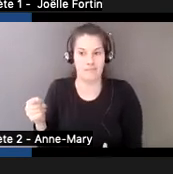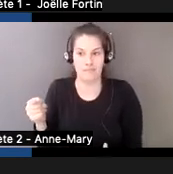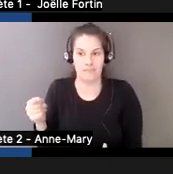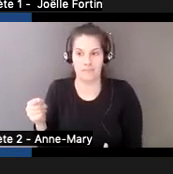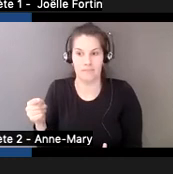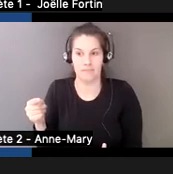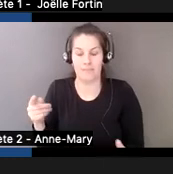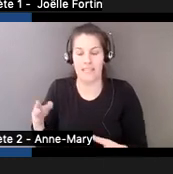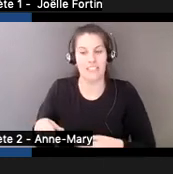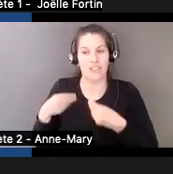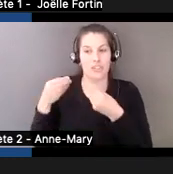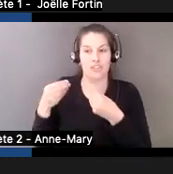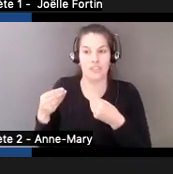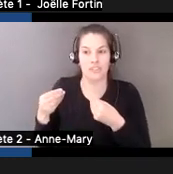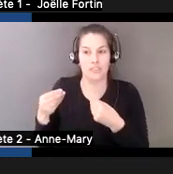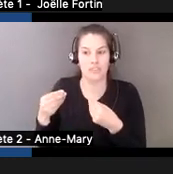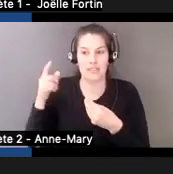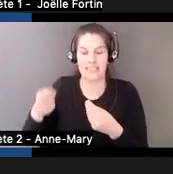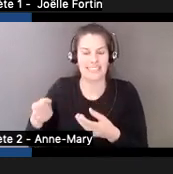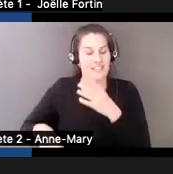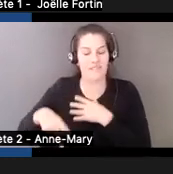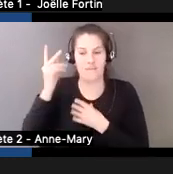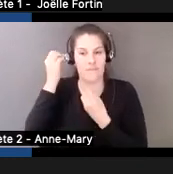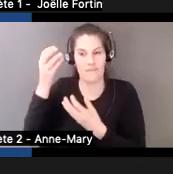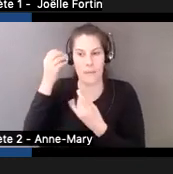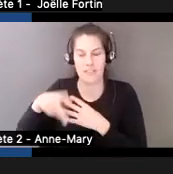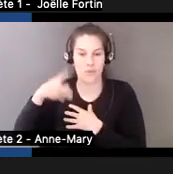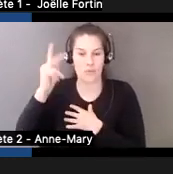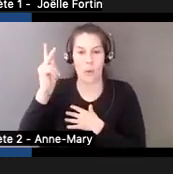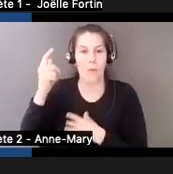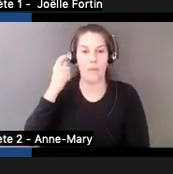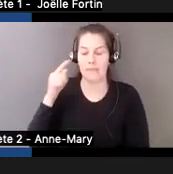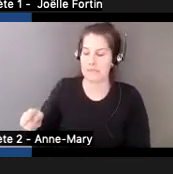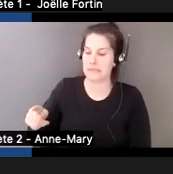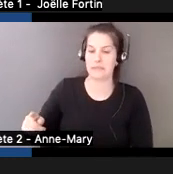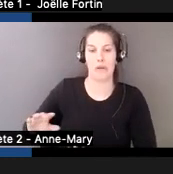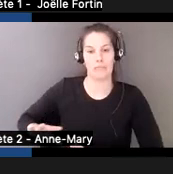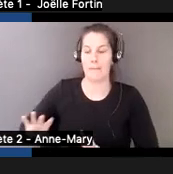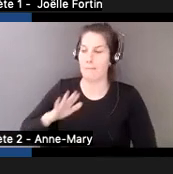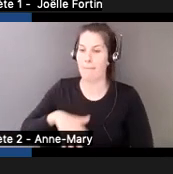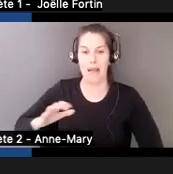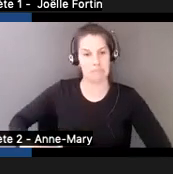réactionnels. Puis encore là, on va l'attribuer à la démence.